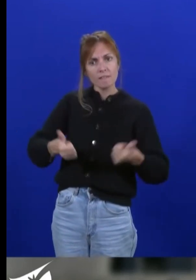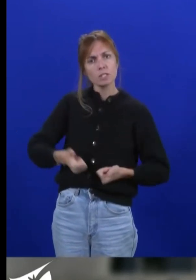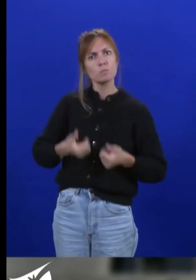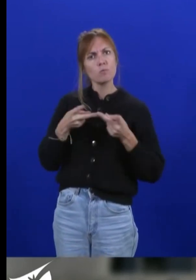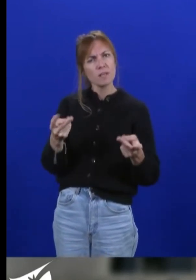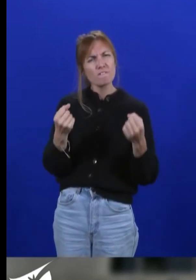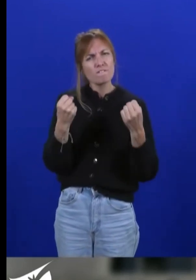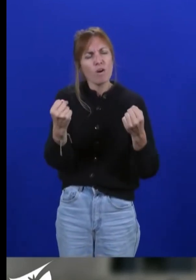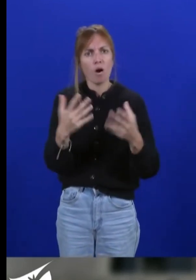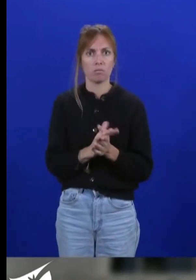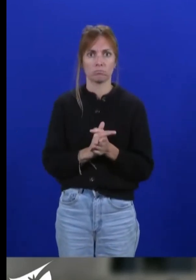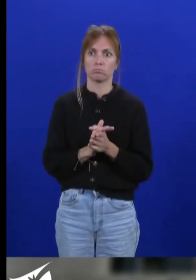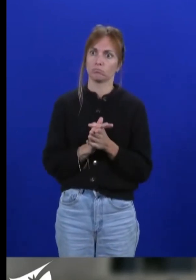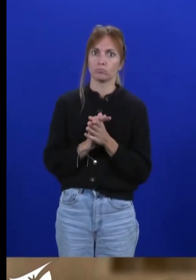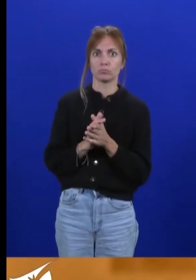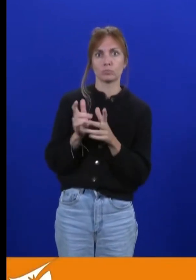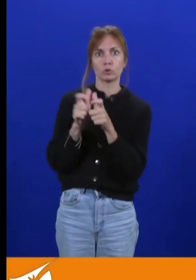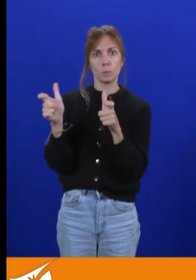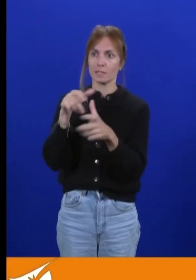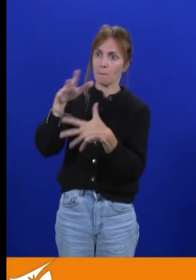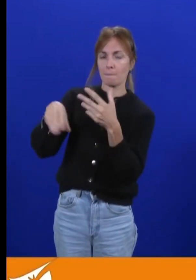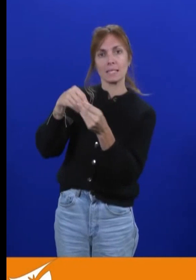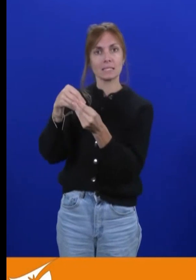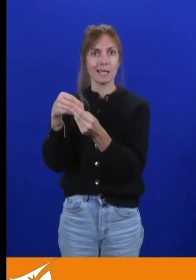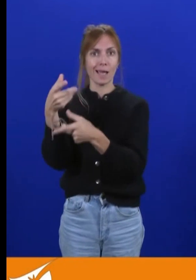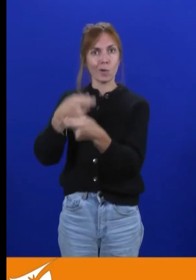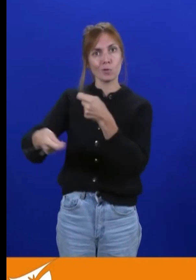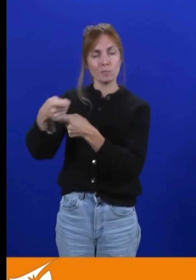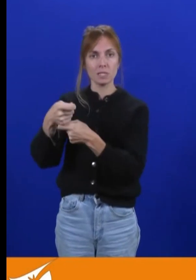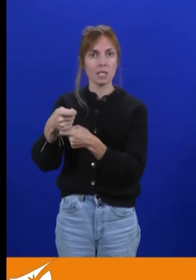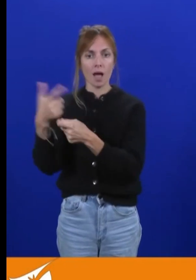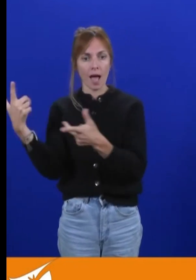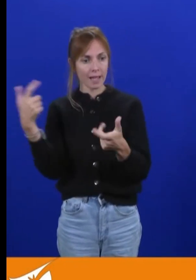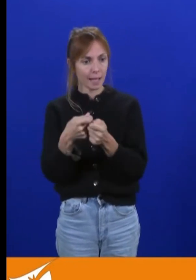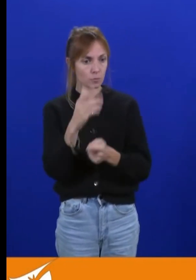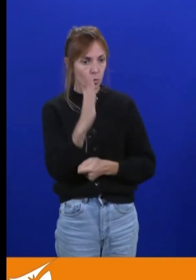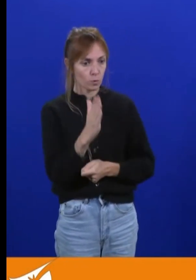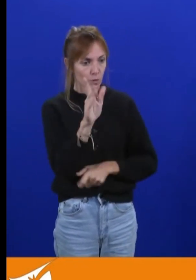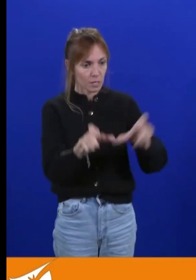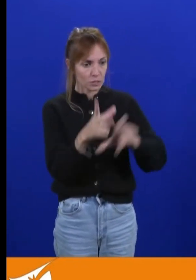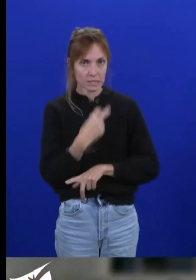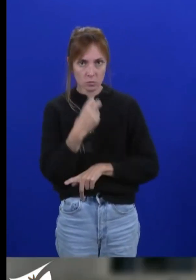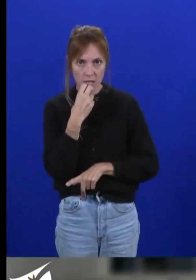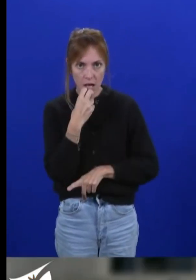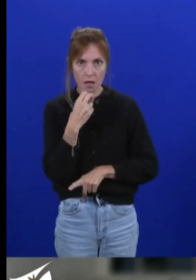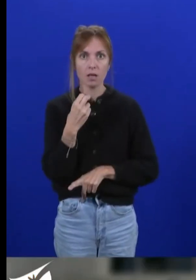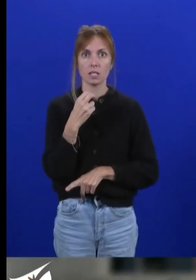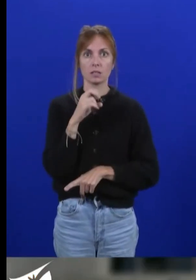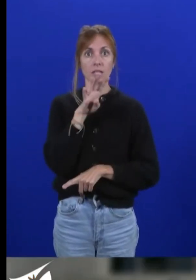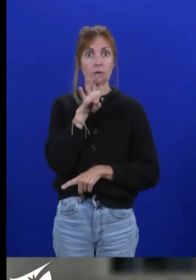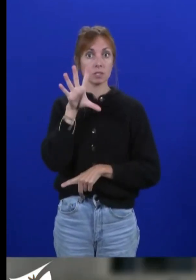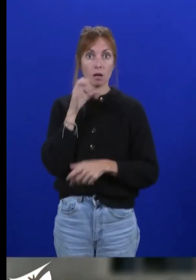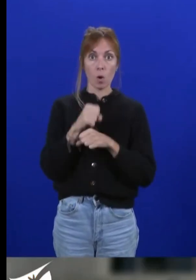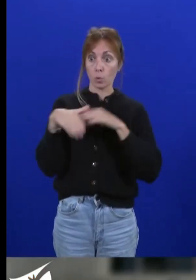fort qui, à travers une société d'économie mixte, répond aux besoins de mobilité de nos concitoyennes et concitoyens depuis plus de 45